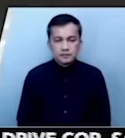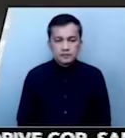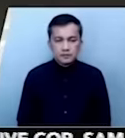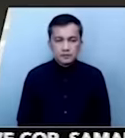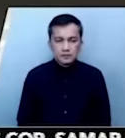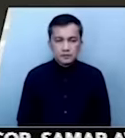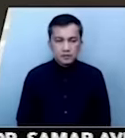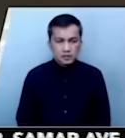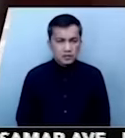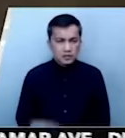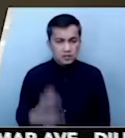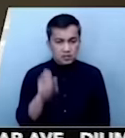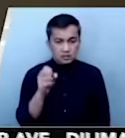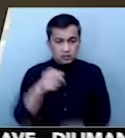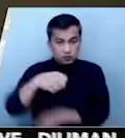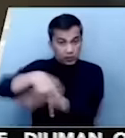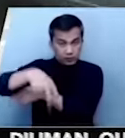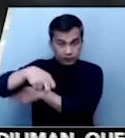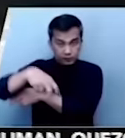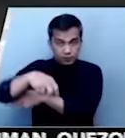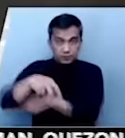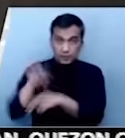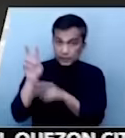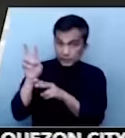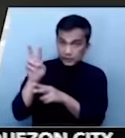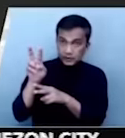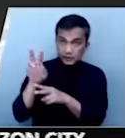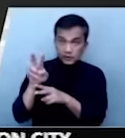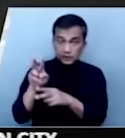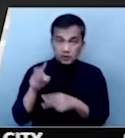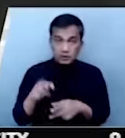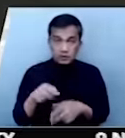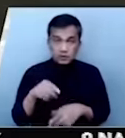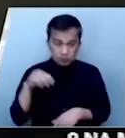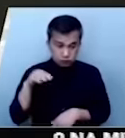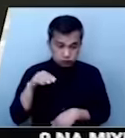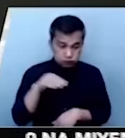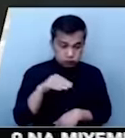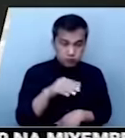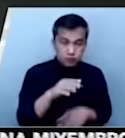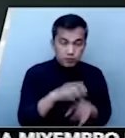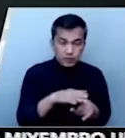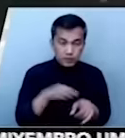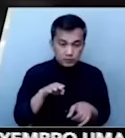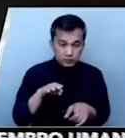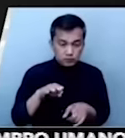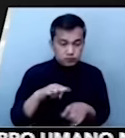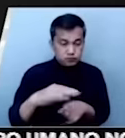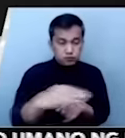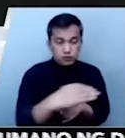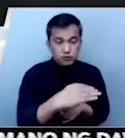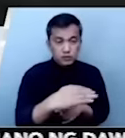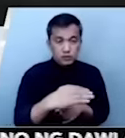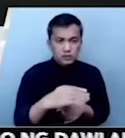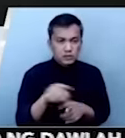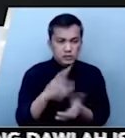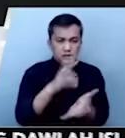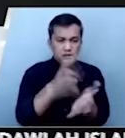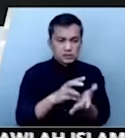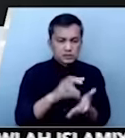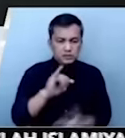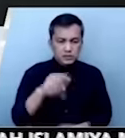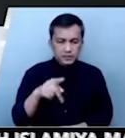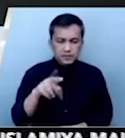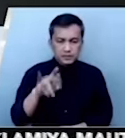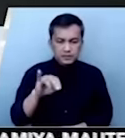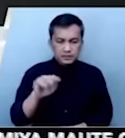Mag-alas 12 ng hating gabi, makikitang bumagal ang takbo ng sasakyang ito. Mag-u-turn sana ang sasakyan sa bahaging ito ng JP Rizal Avenue,